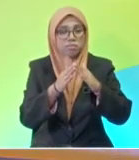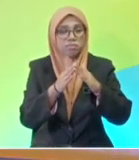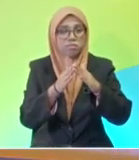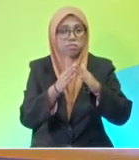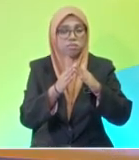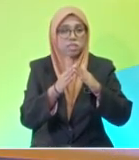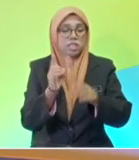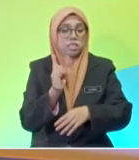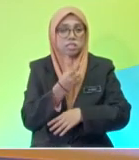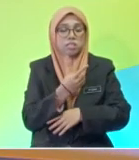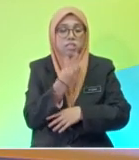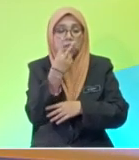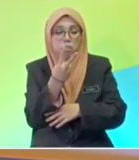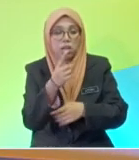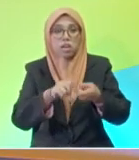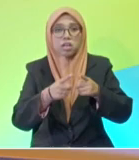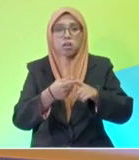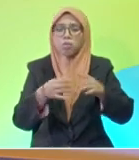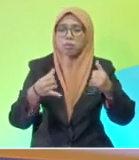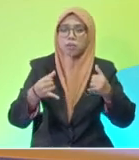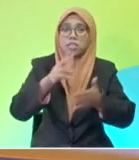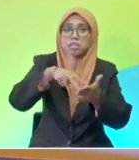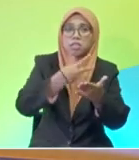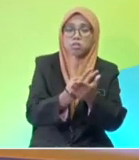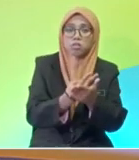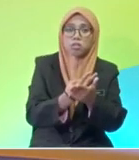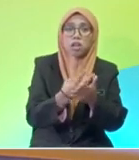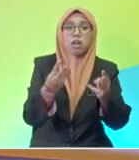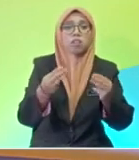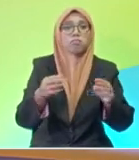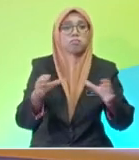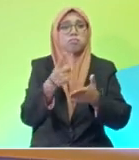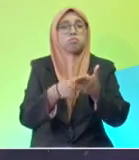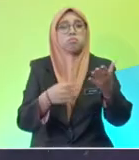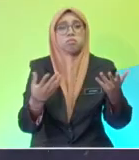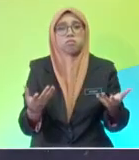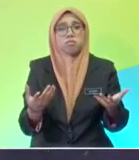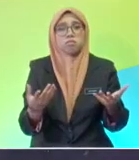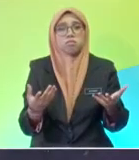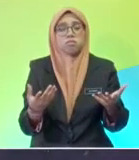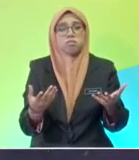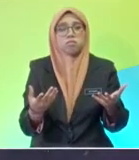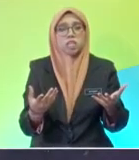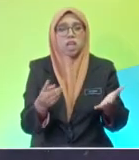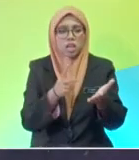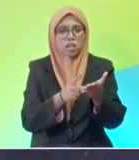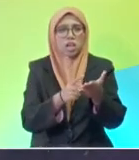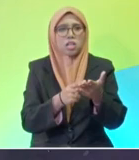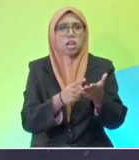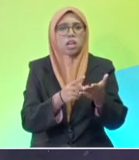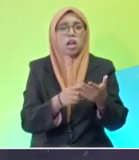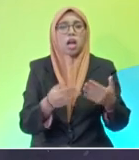kalau kita tiba-tiba bermain jatuh haha apa kita tidak buat Nih Hmm kadang-kadang ada yang gelap tak mulih